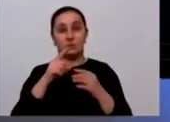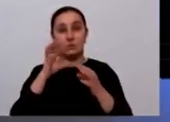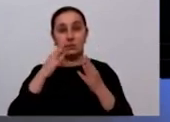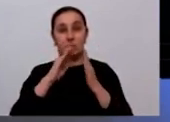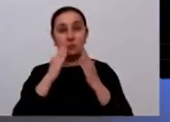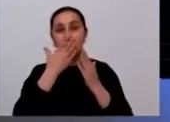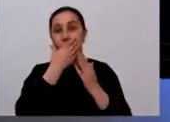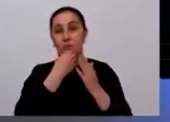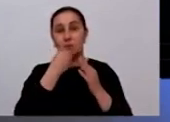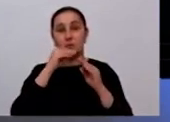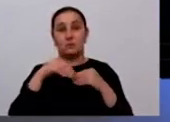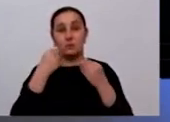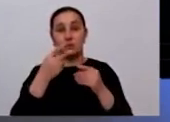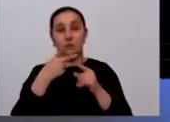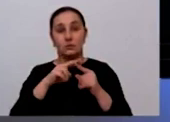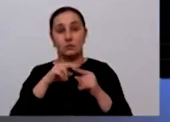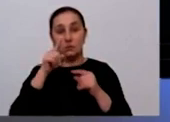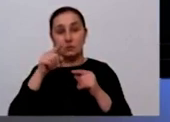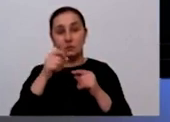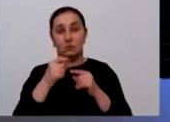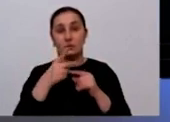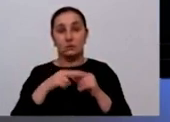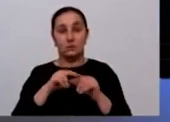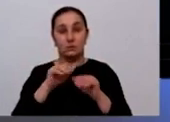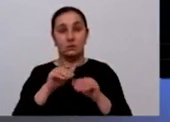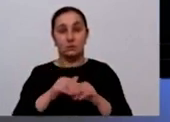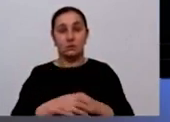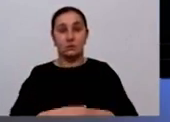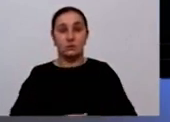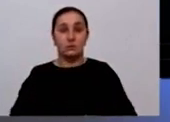abion bilan chiqarib berdi. Demak, bo'rtirib chiqarib oldik.